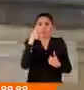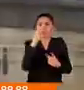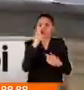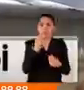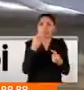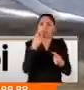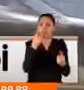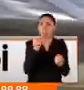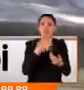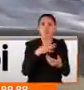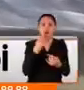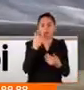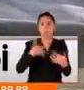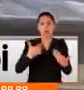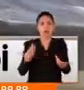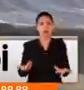var diye.